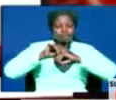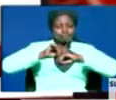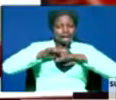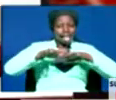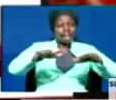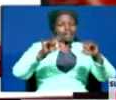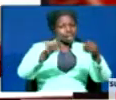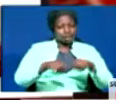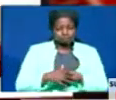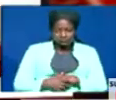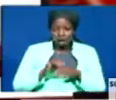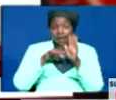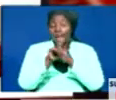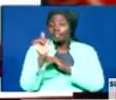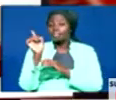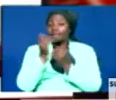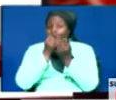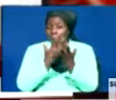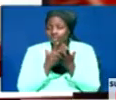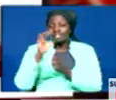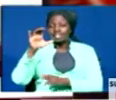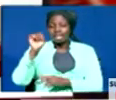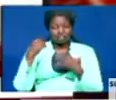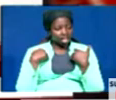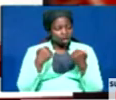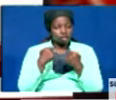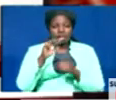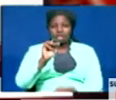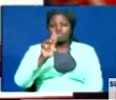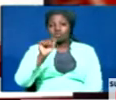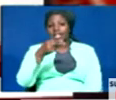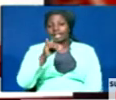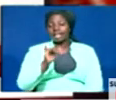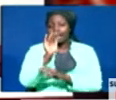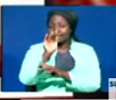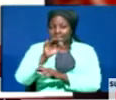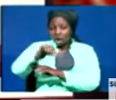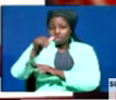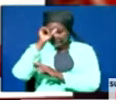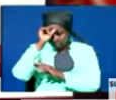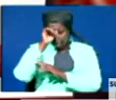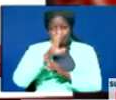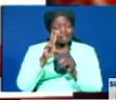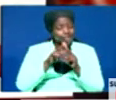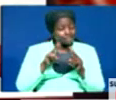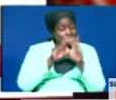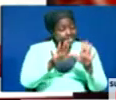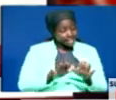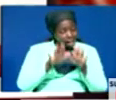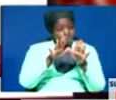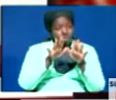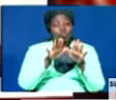Kwenye taarifa, Waziri wa Afya Mutahi Kagwe ametoa wito kwa serikali za kaunti kumakinika na kuimarisha